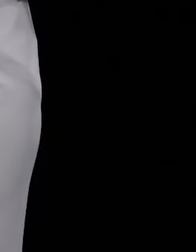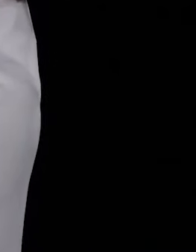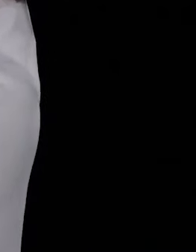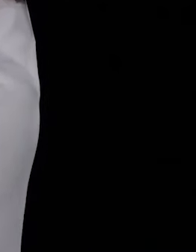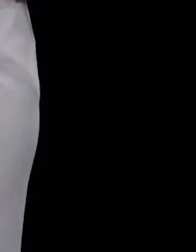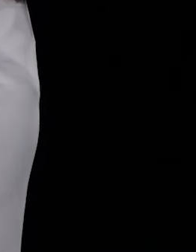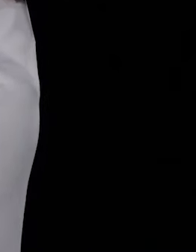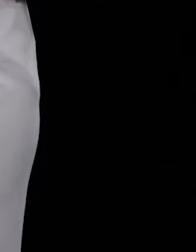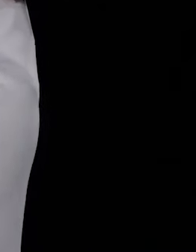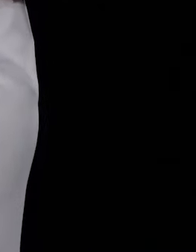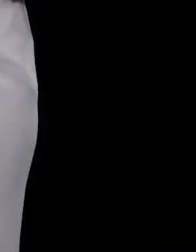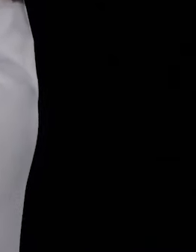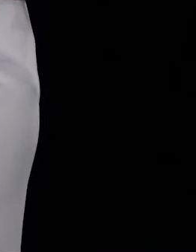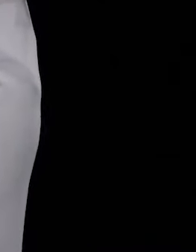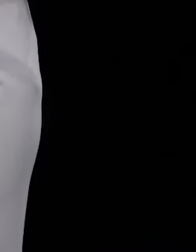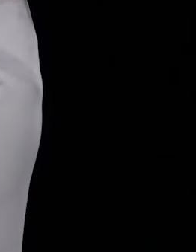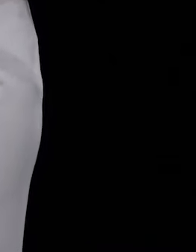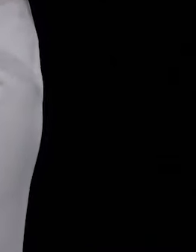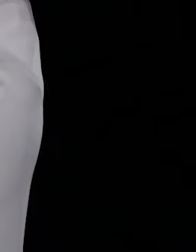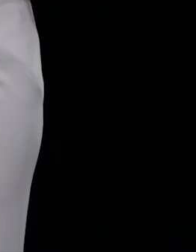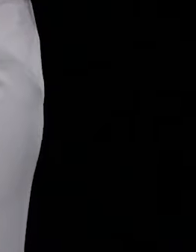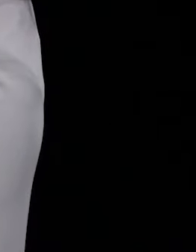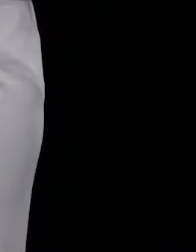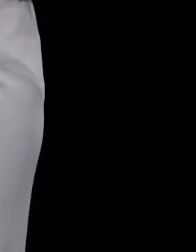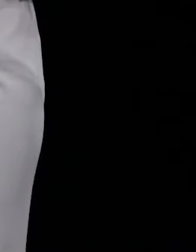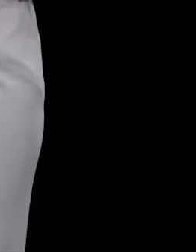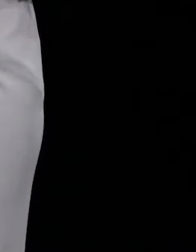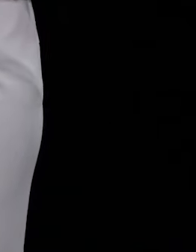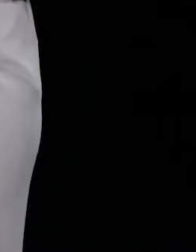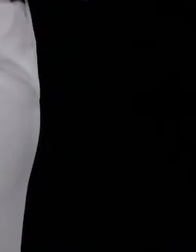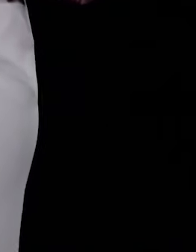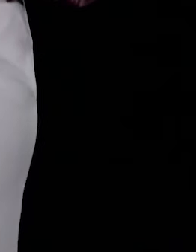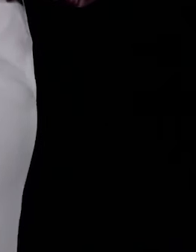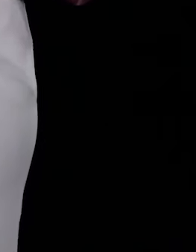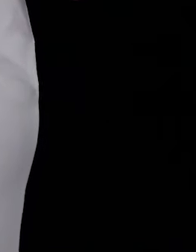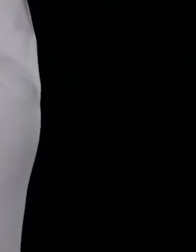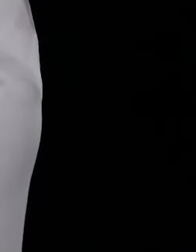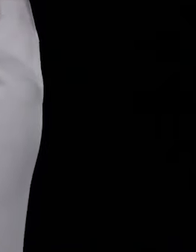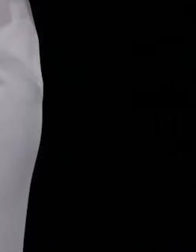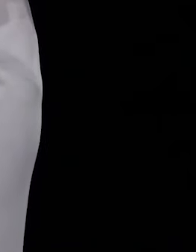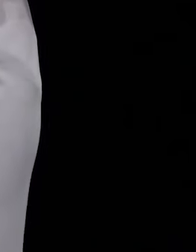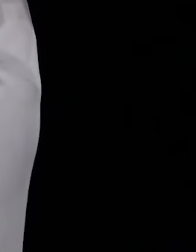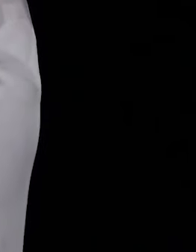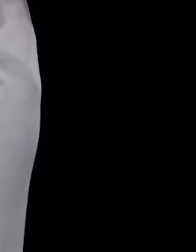언제 어디서나 내 손안의 뉴스. 광주 MBC 뉴스 유튜브 구독으로 함께하세요.